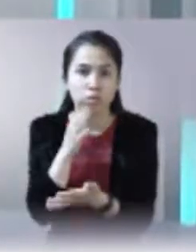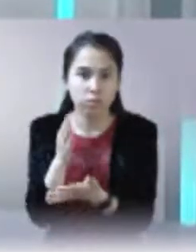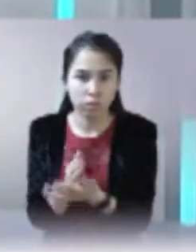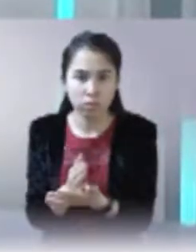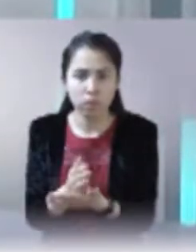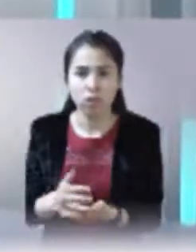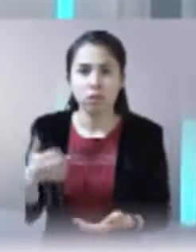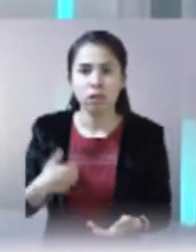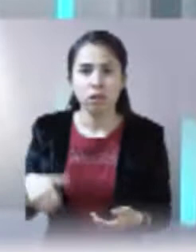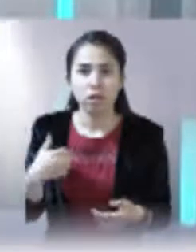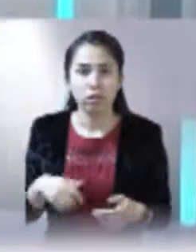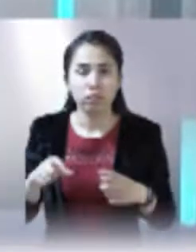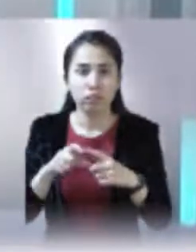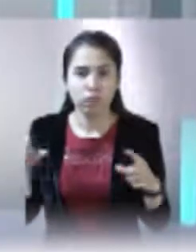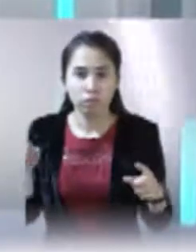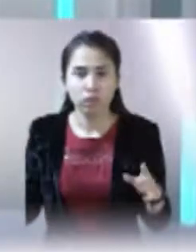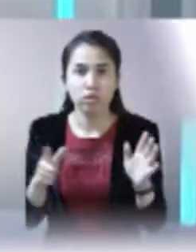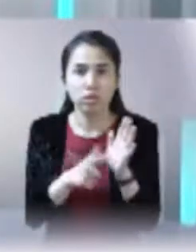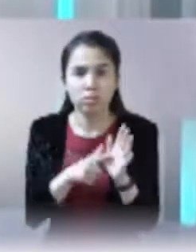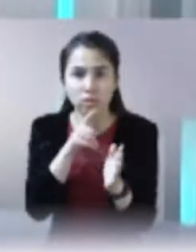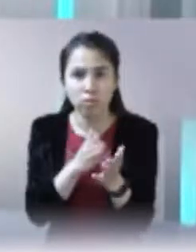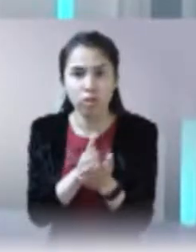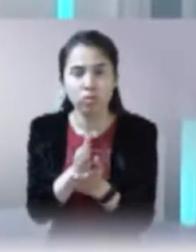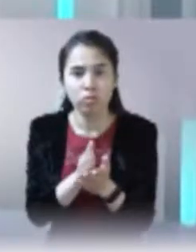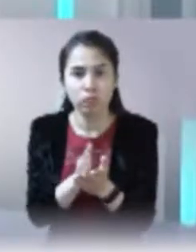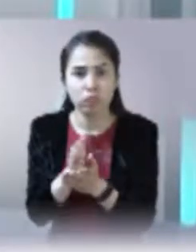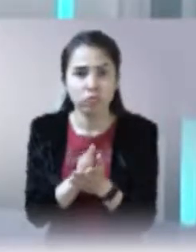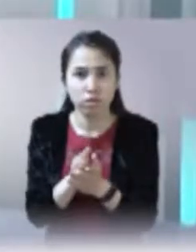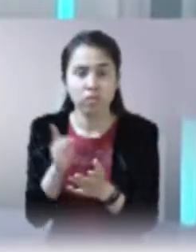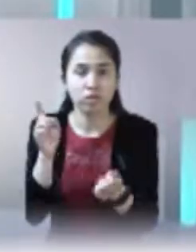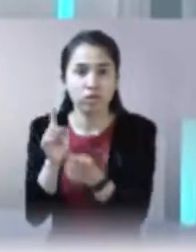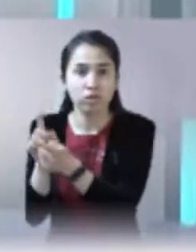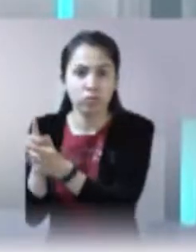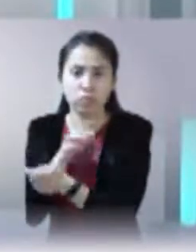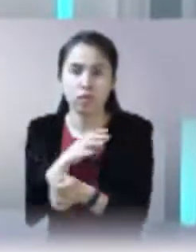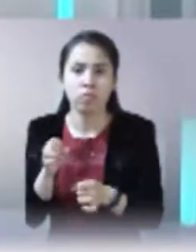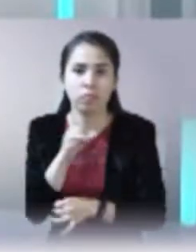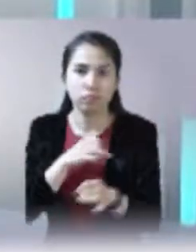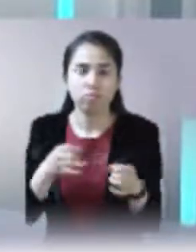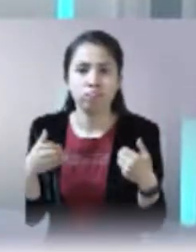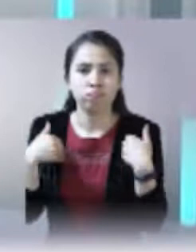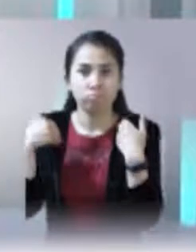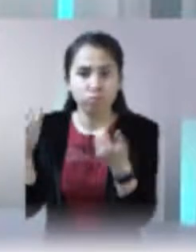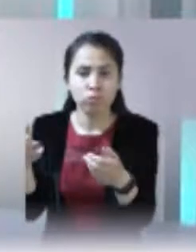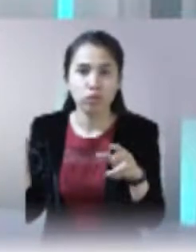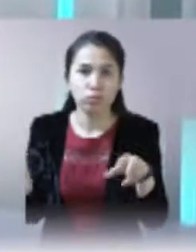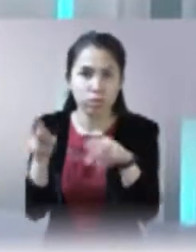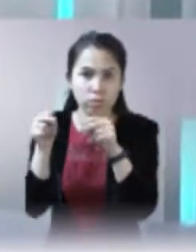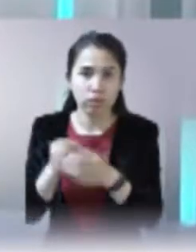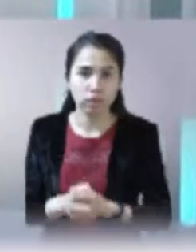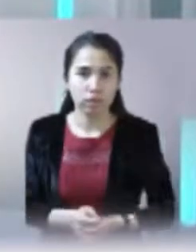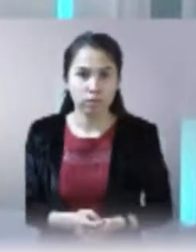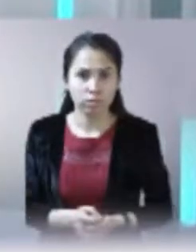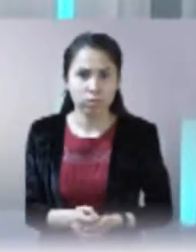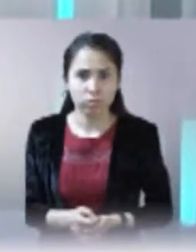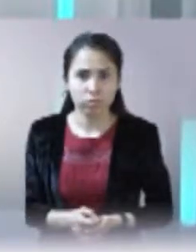проверки, проведенной специально созданной комиссией, установлено, что в зданиях ряда управлений, в департаментах символика вообще отсутствует. Есть и те,